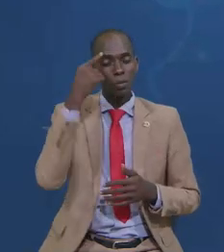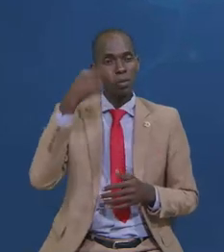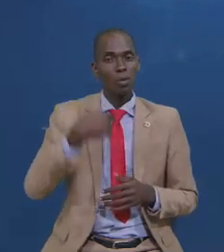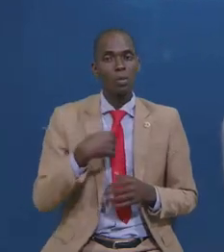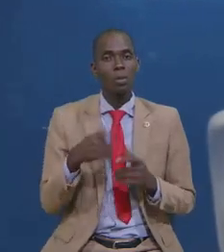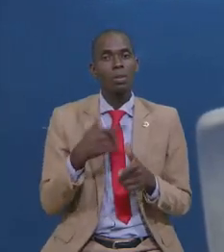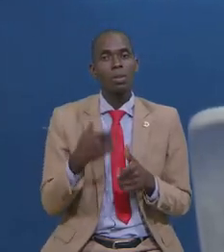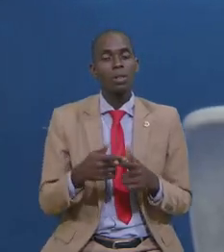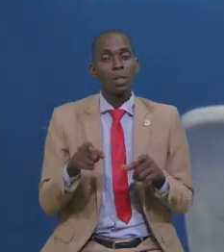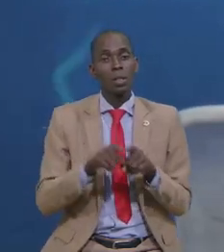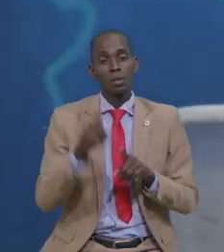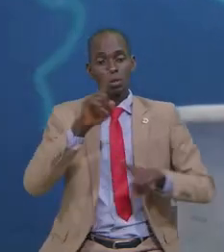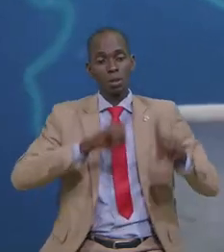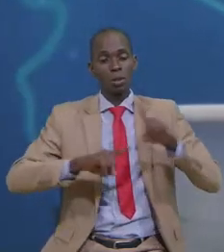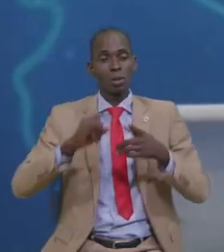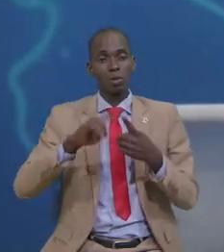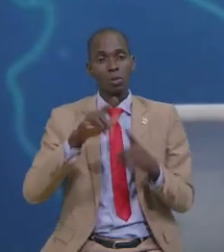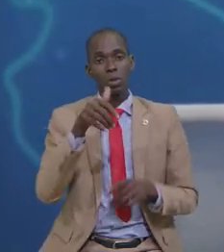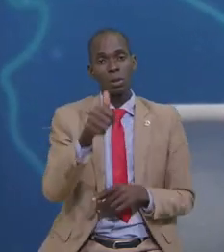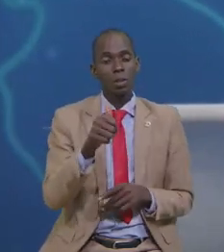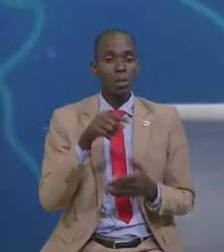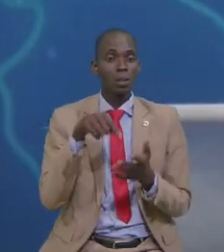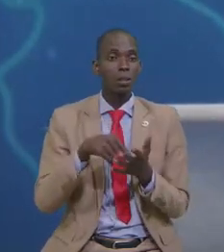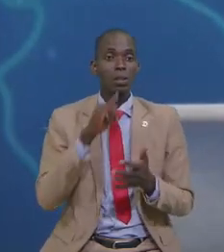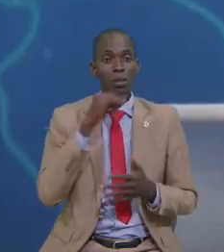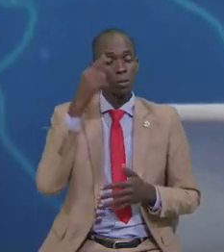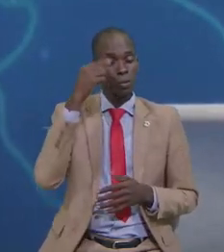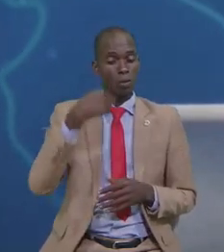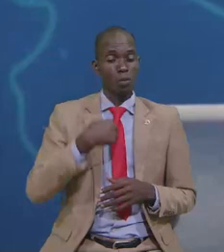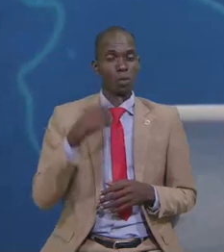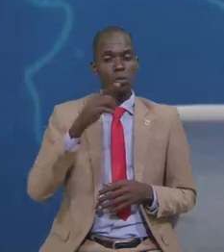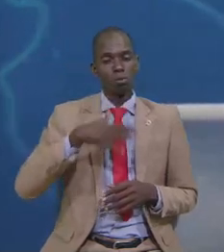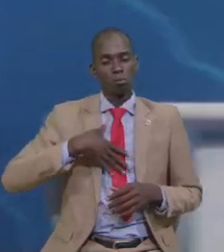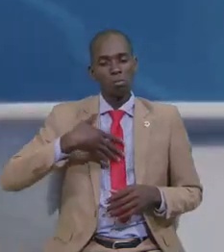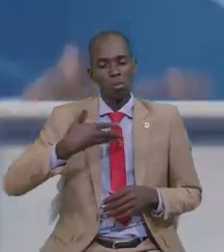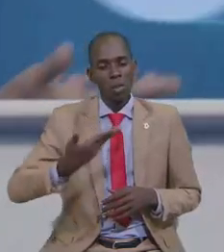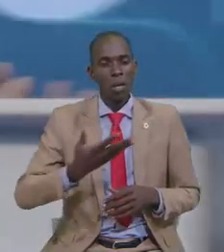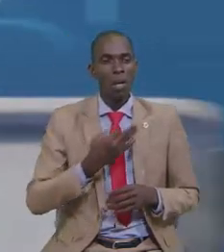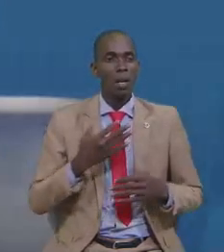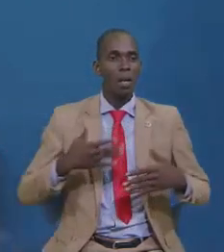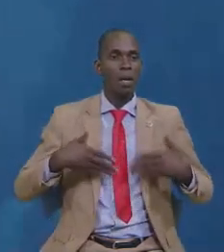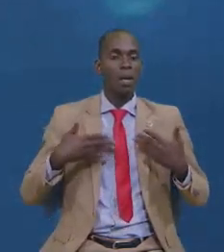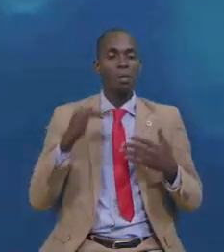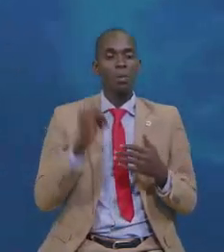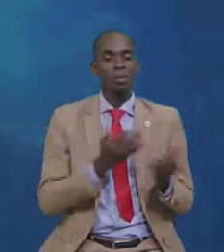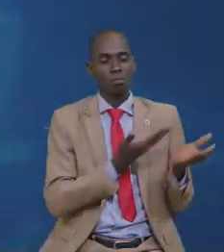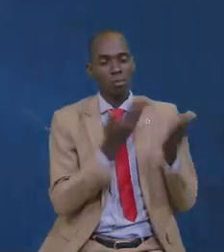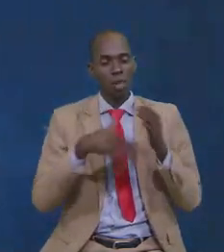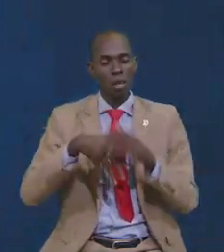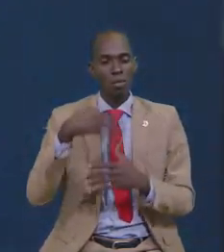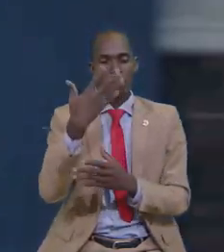ceci m'appartient, et que vous dites que ceci m'appartient, alors délibérément et